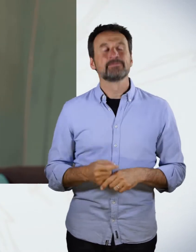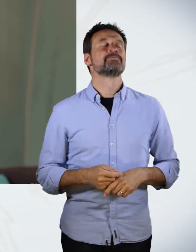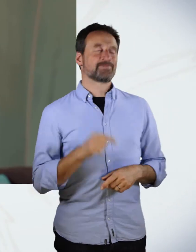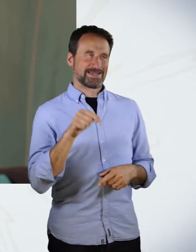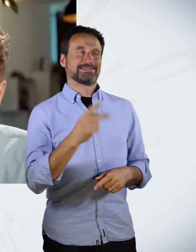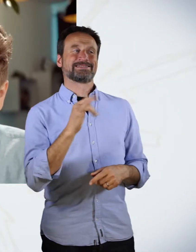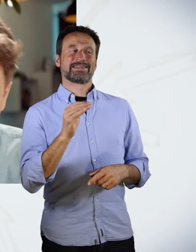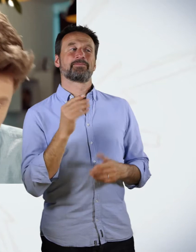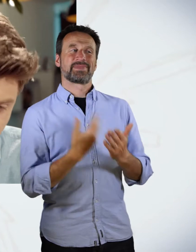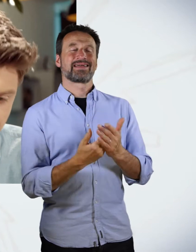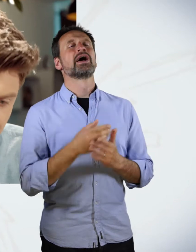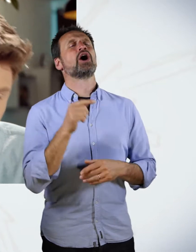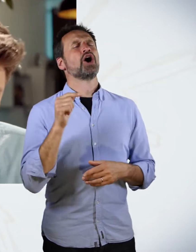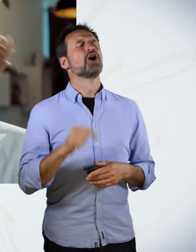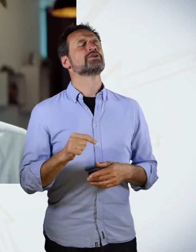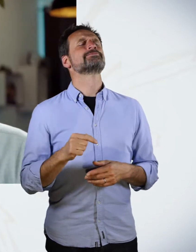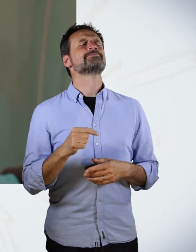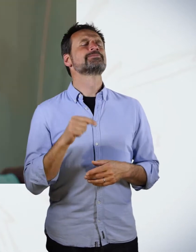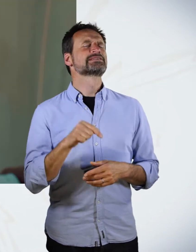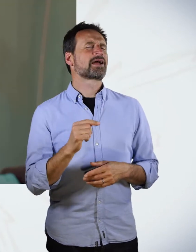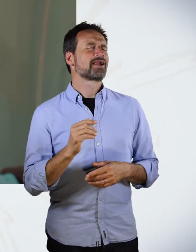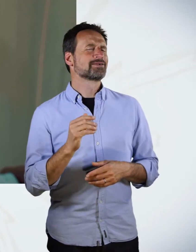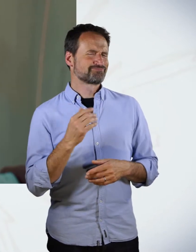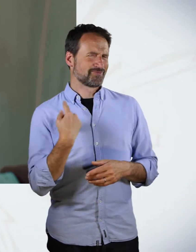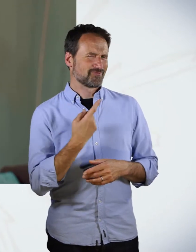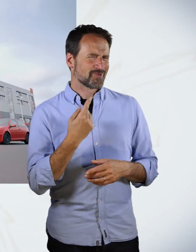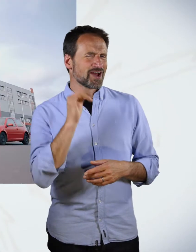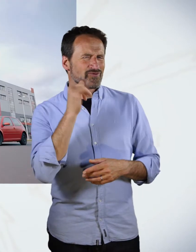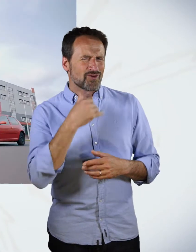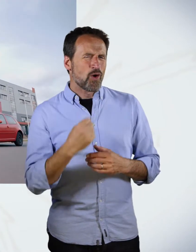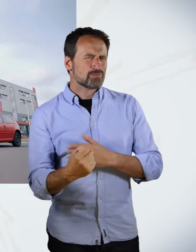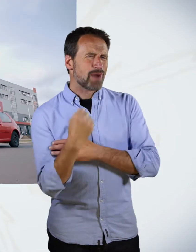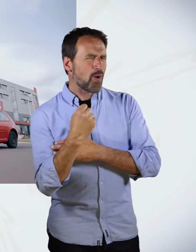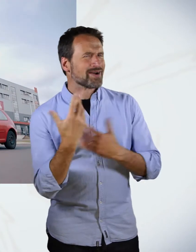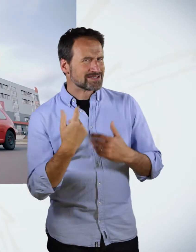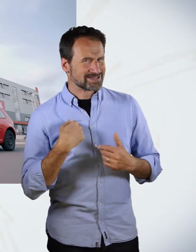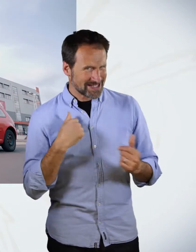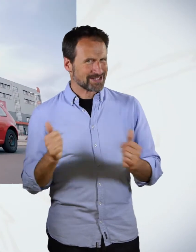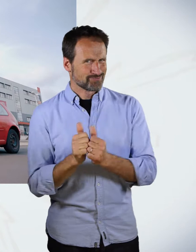Frauenpower, weil ich habe sie verstärkt. Dann kann das hoffentlich nur gut werden. Ja, schauen wir mal rein.